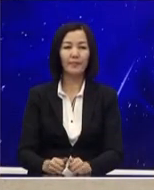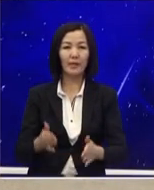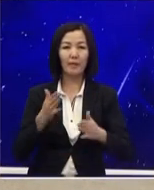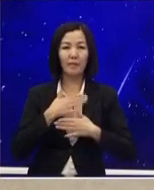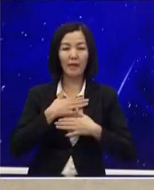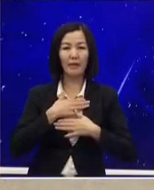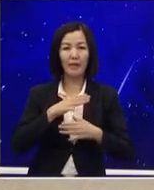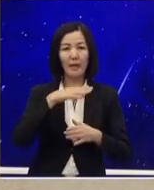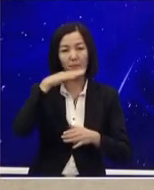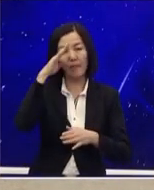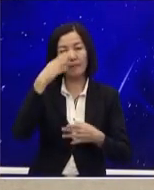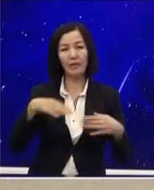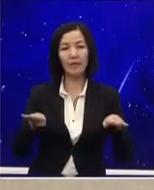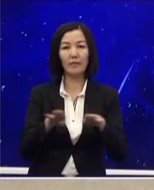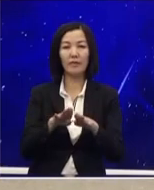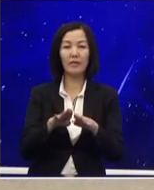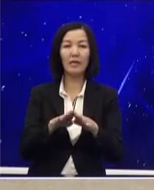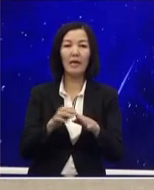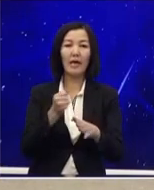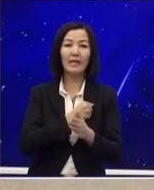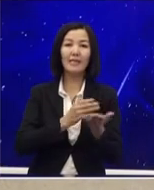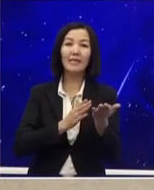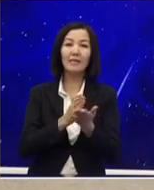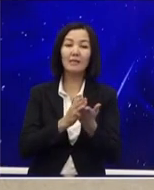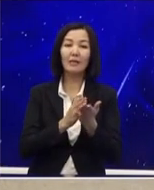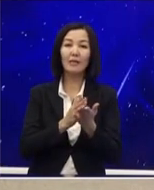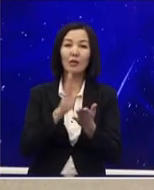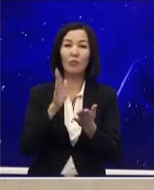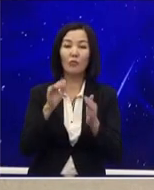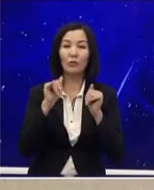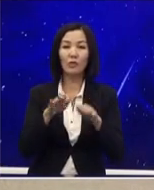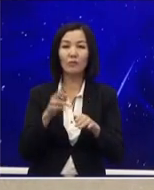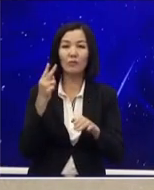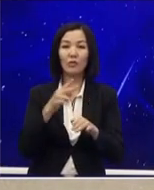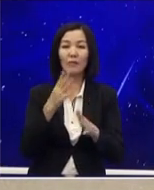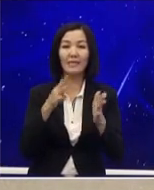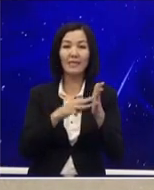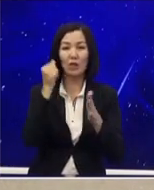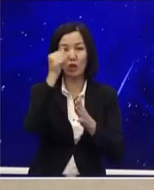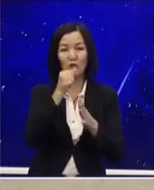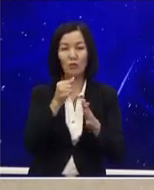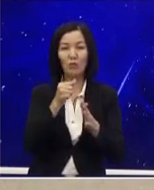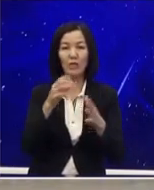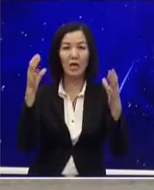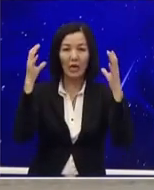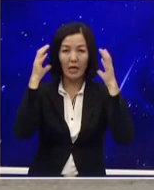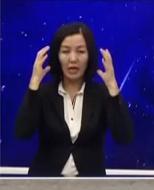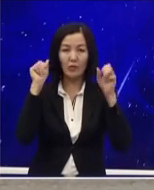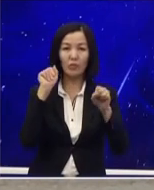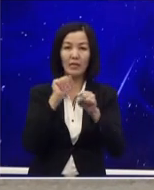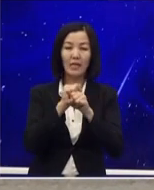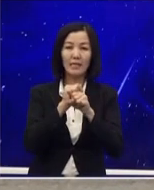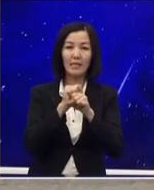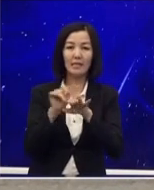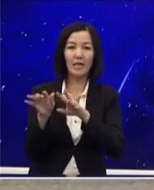әкем сияқты әскери қызметкер болуды шештім. Ол кісі 20 жылдан бері қызмет етіп келеді. Әскерге келіп, радиолокациялық станция